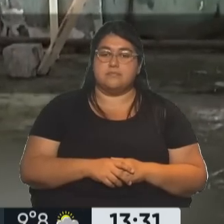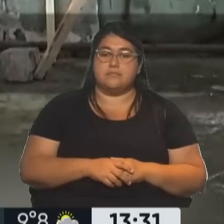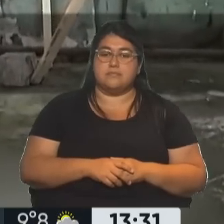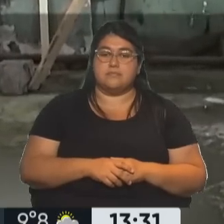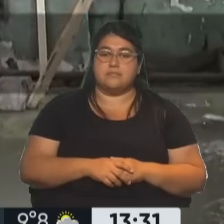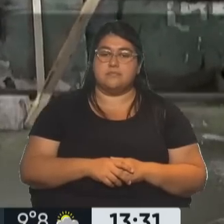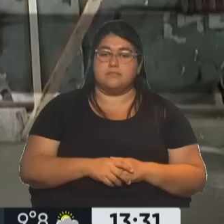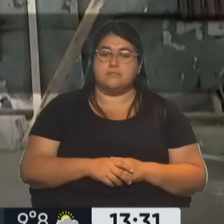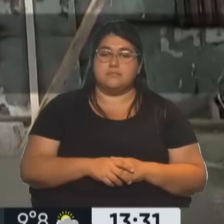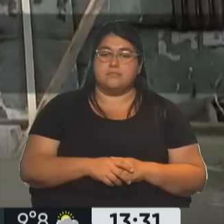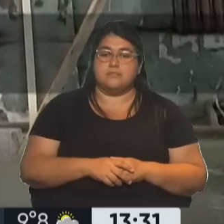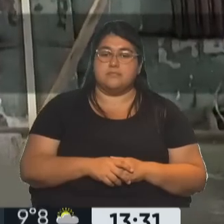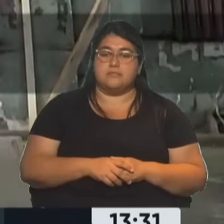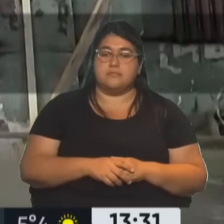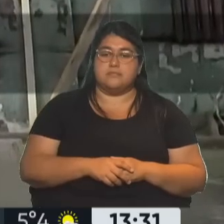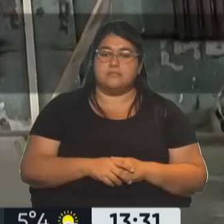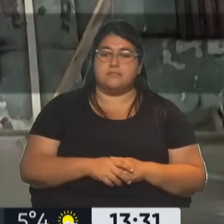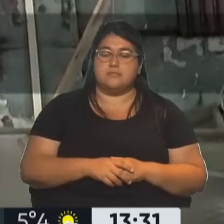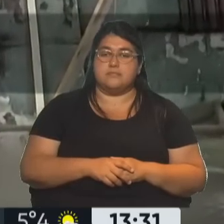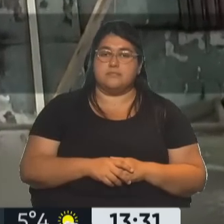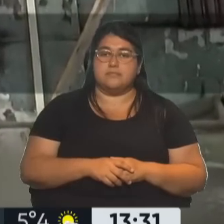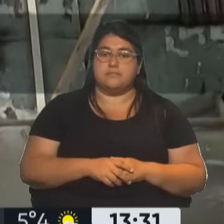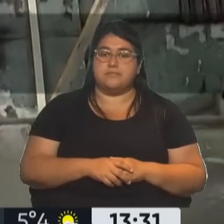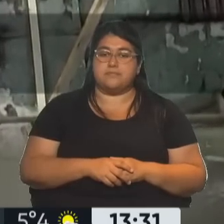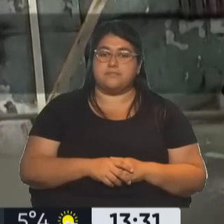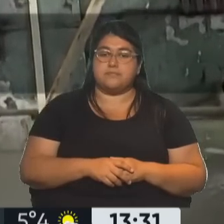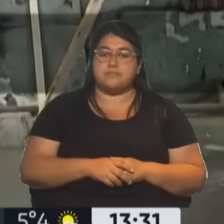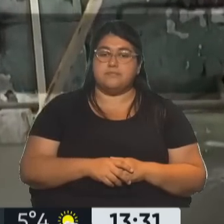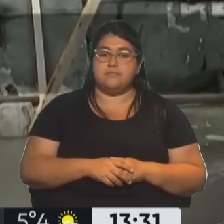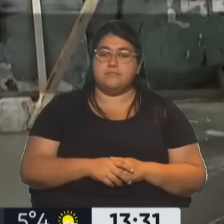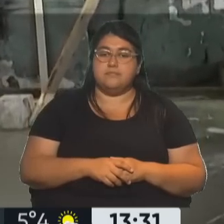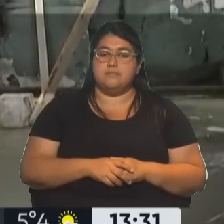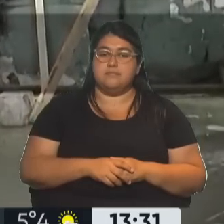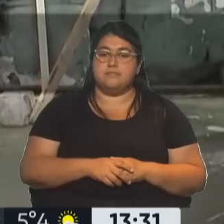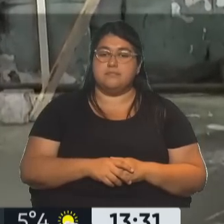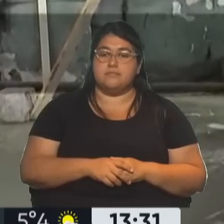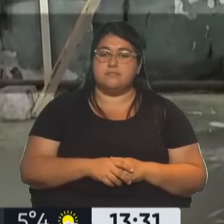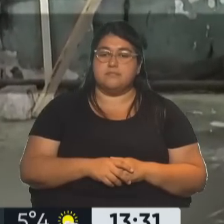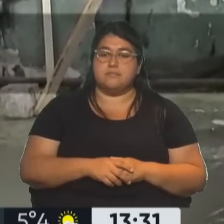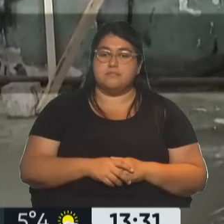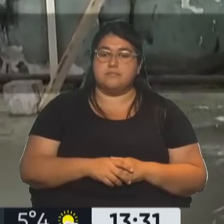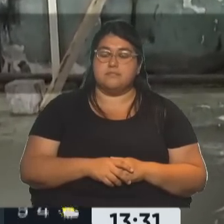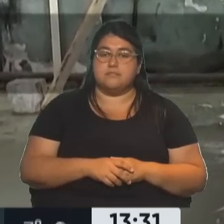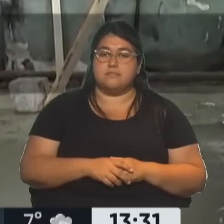Они молодцы, за него цепляются. На Бахмуте сегодня и в окрестностях